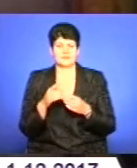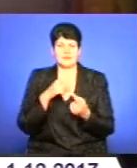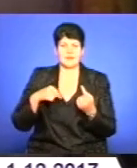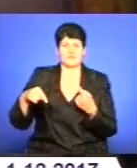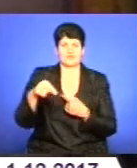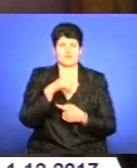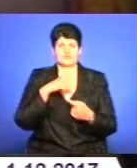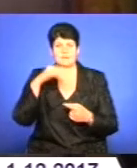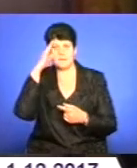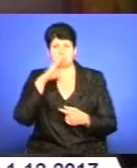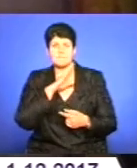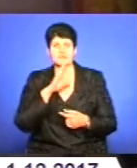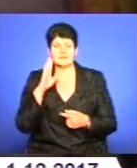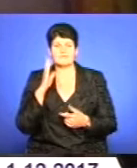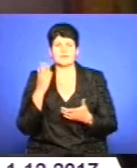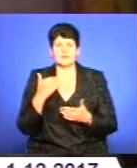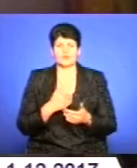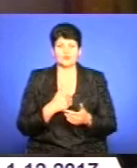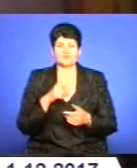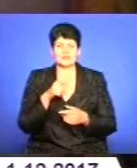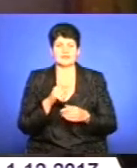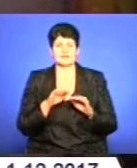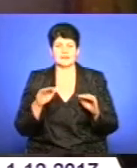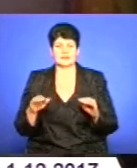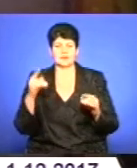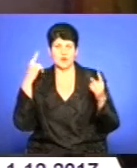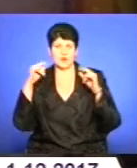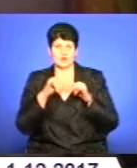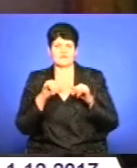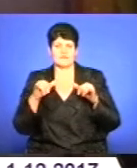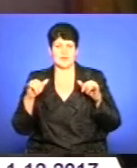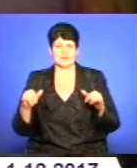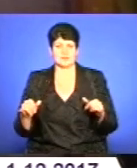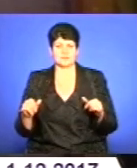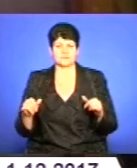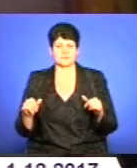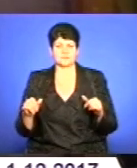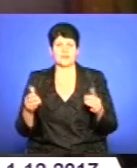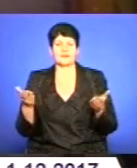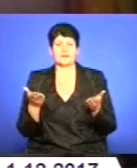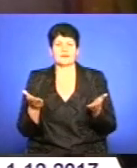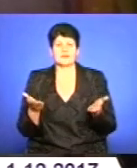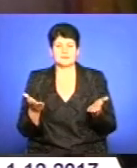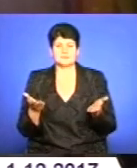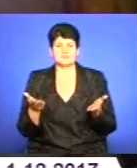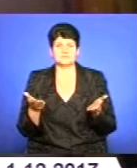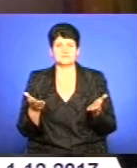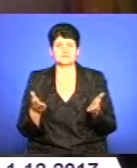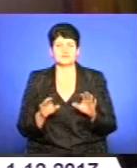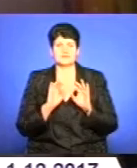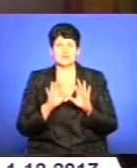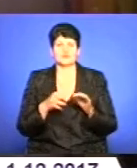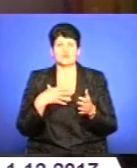навколо себе батьків, які хочуть, щоб дітки їхні творчо розвивалися, які десь висловлюють